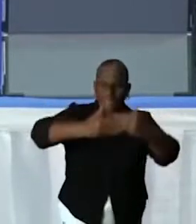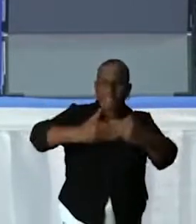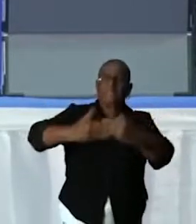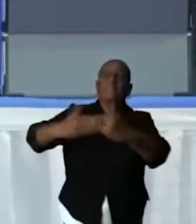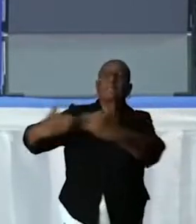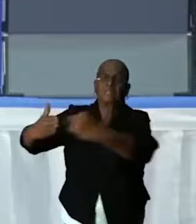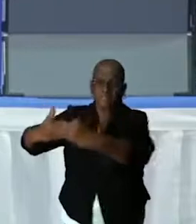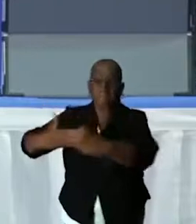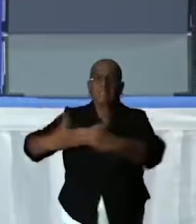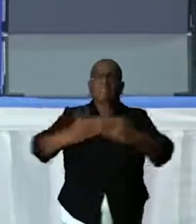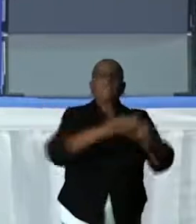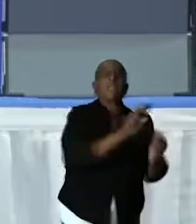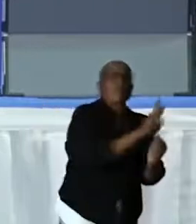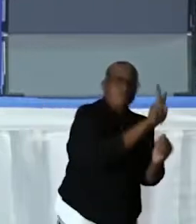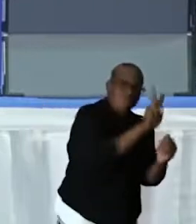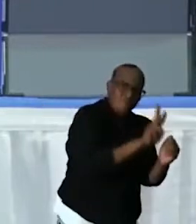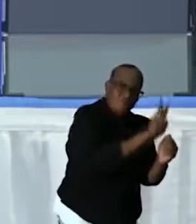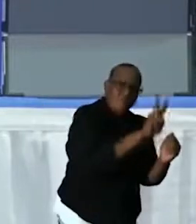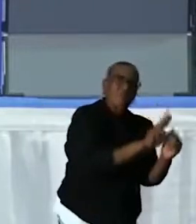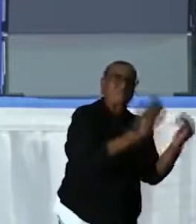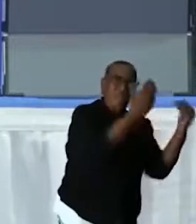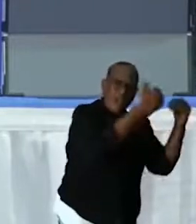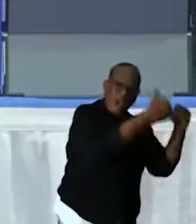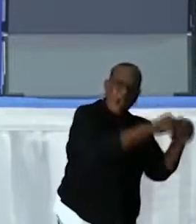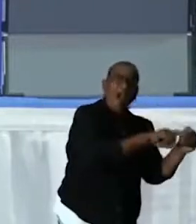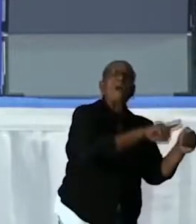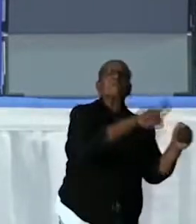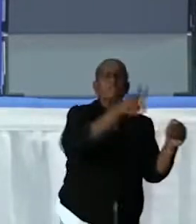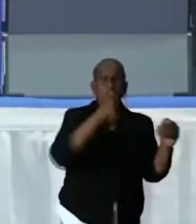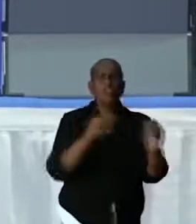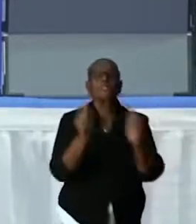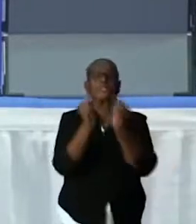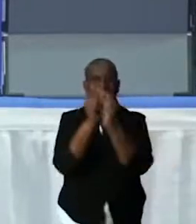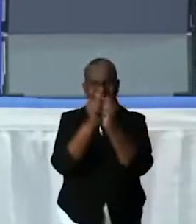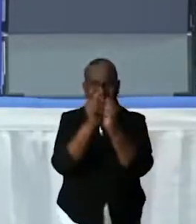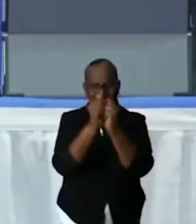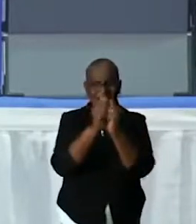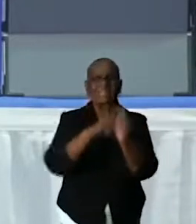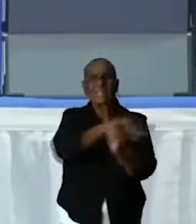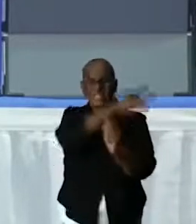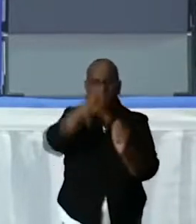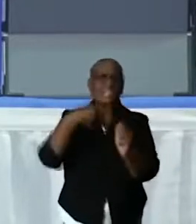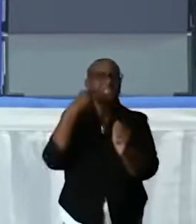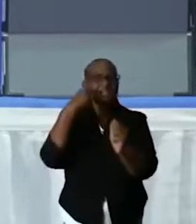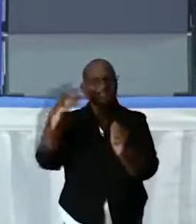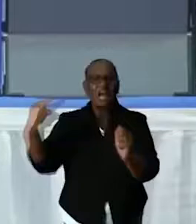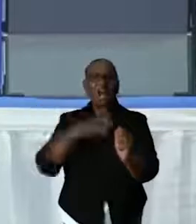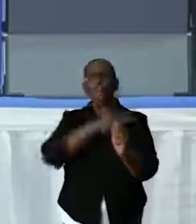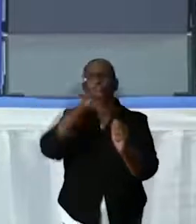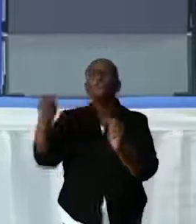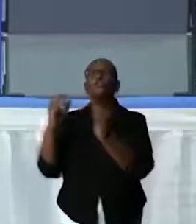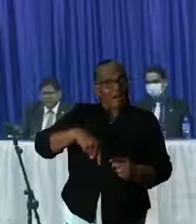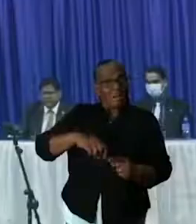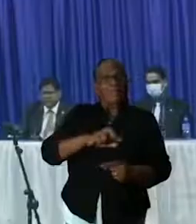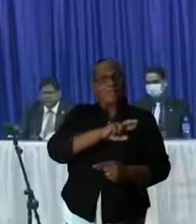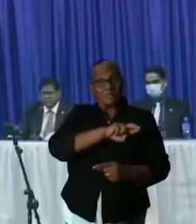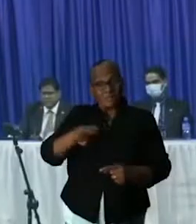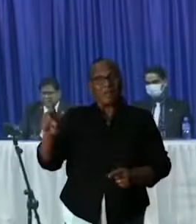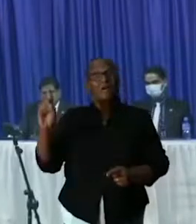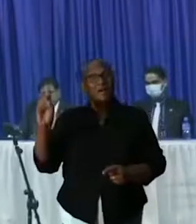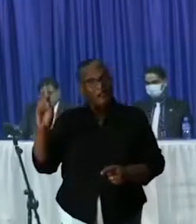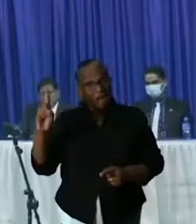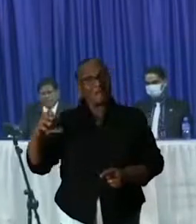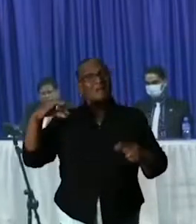voor vrijdagavond, zaterdag, hele dag tot en met zondagochtend 5 uur.